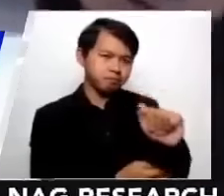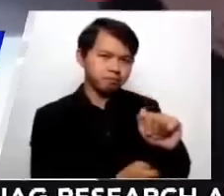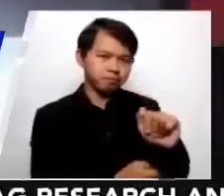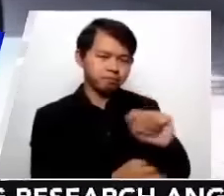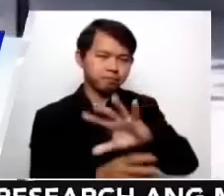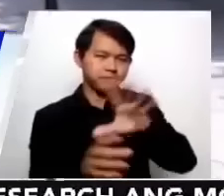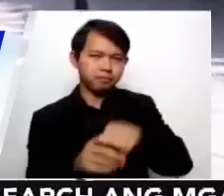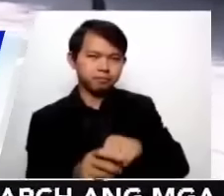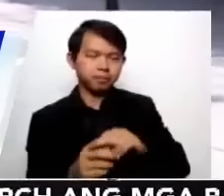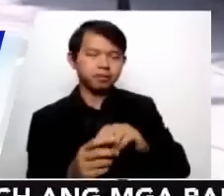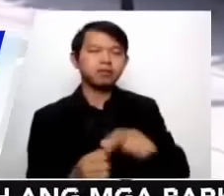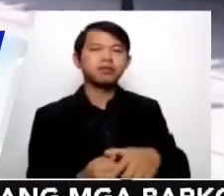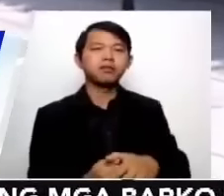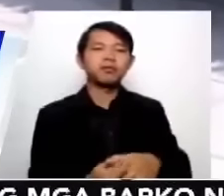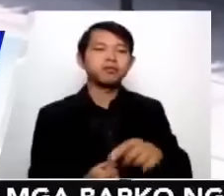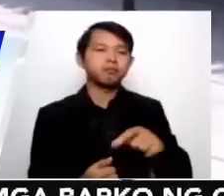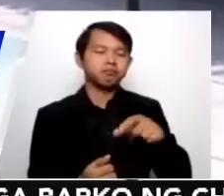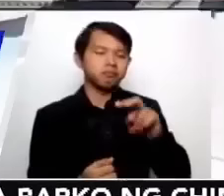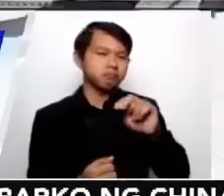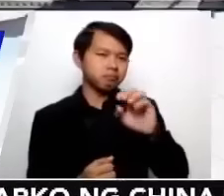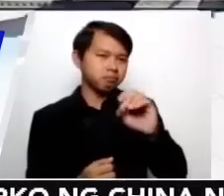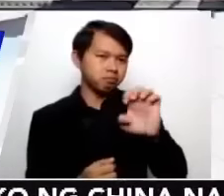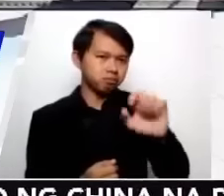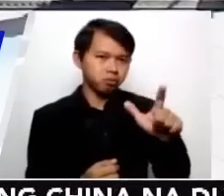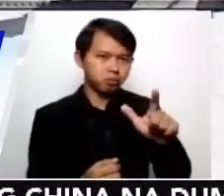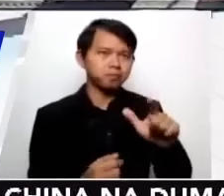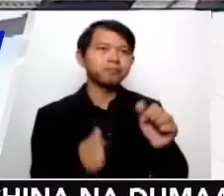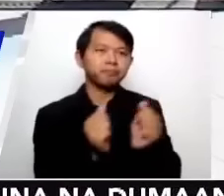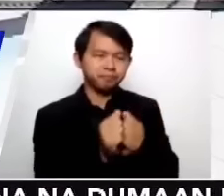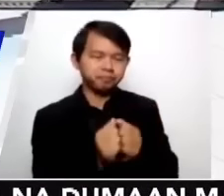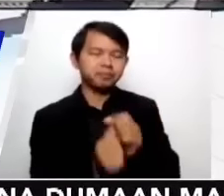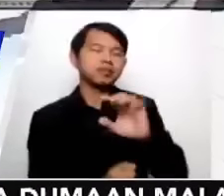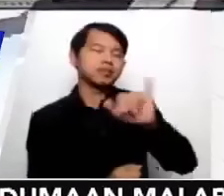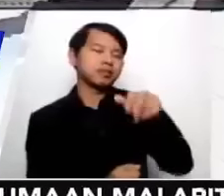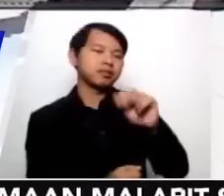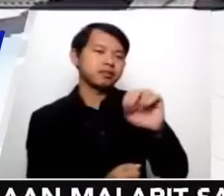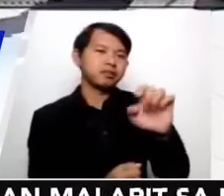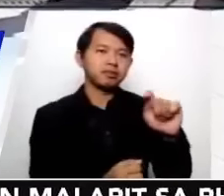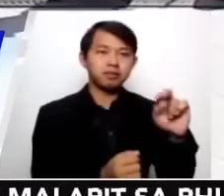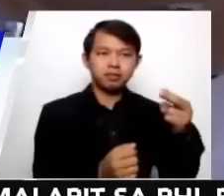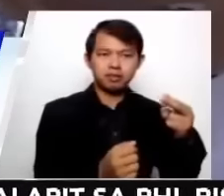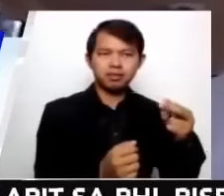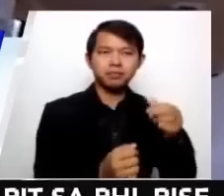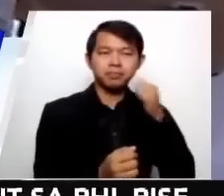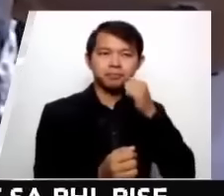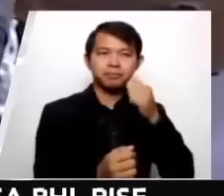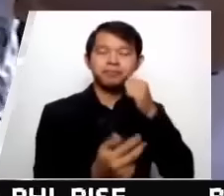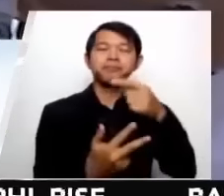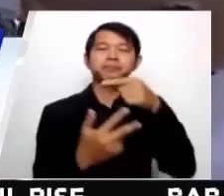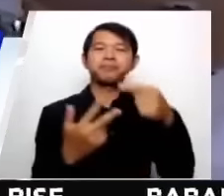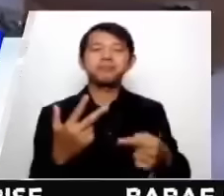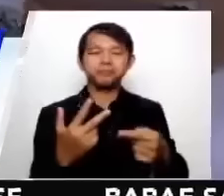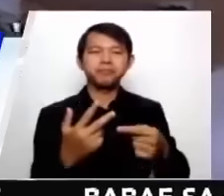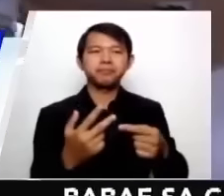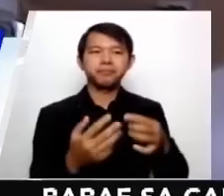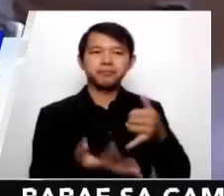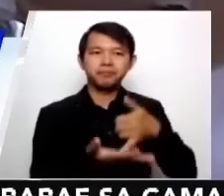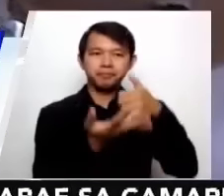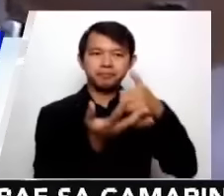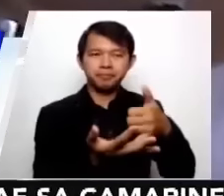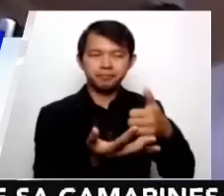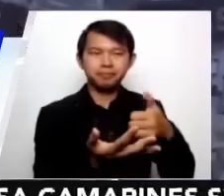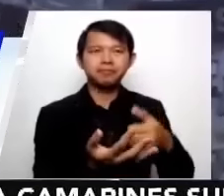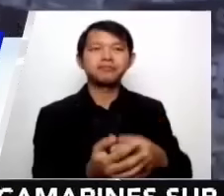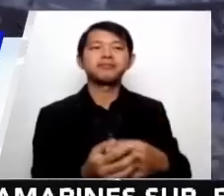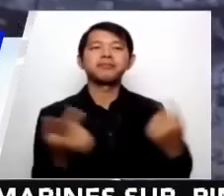Noel Cristina Penetrante at Janet Bellarmino sa mga kababaihang kinilala bilang bahagi ng pagdiriwang ng National